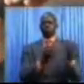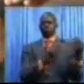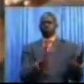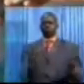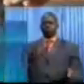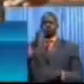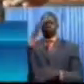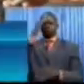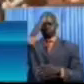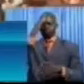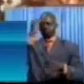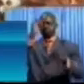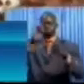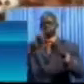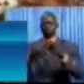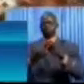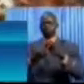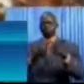savez,